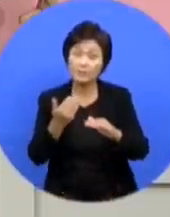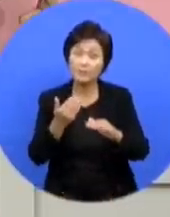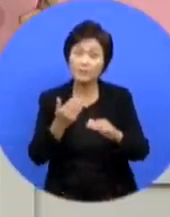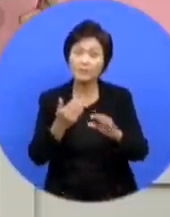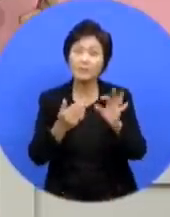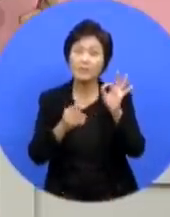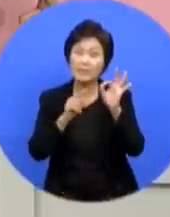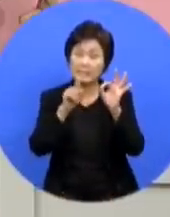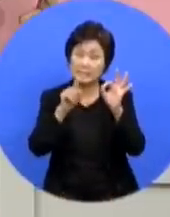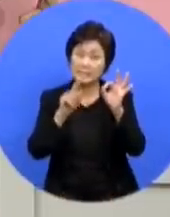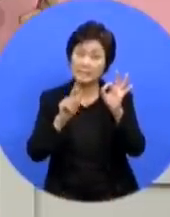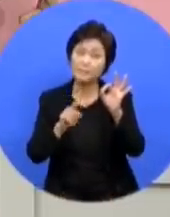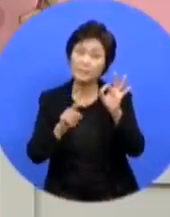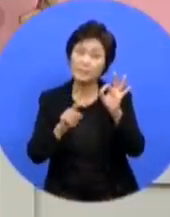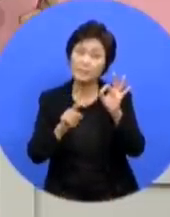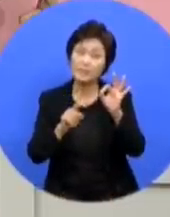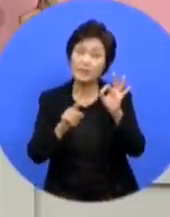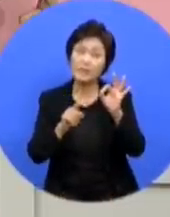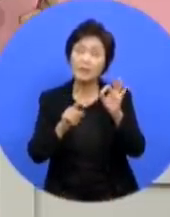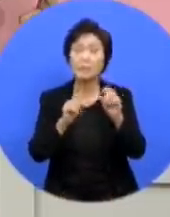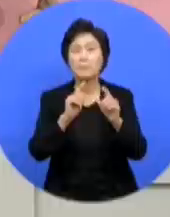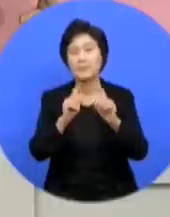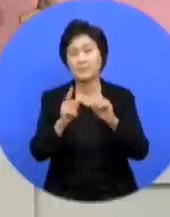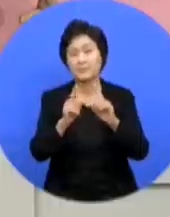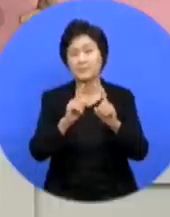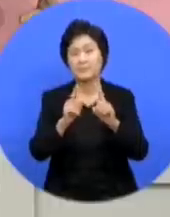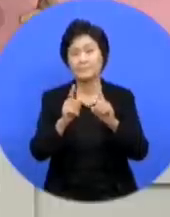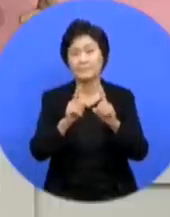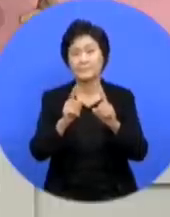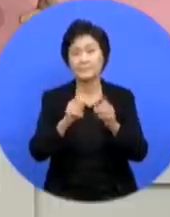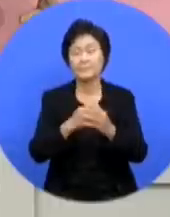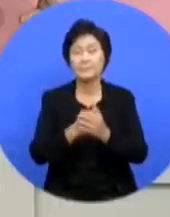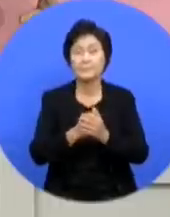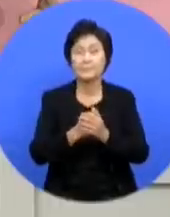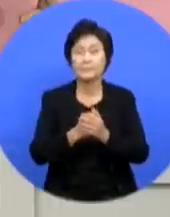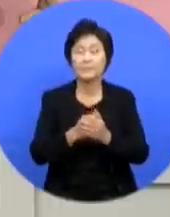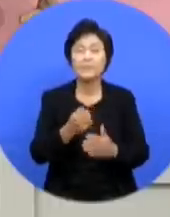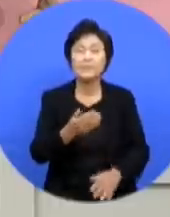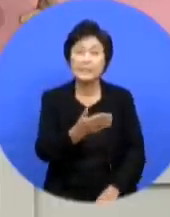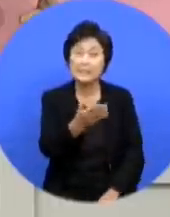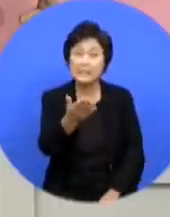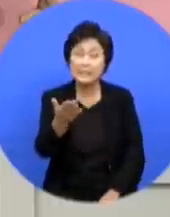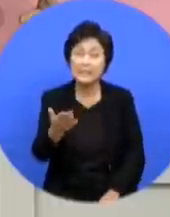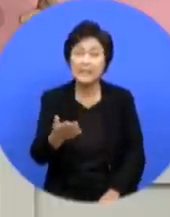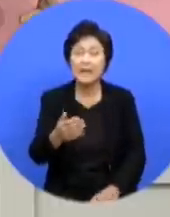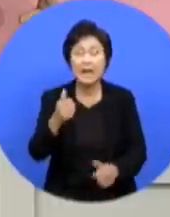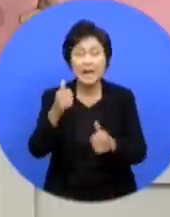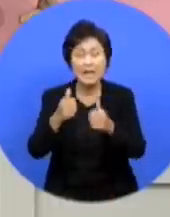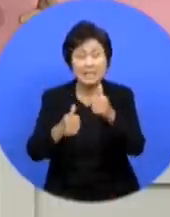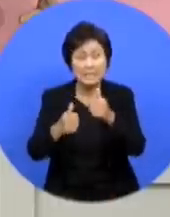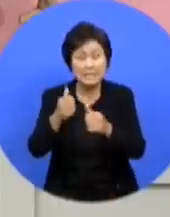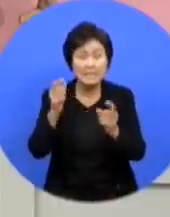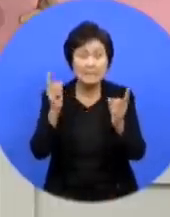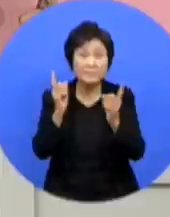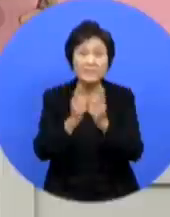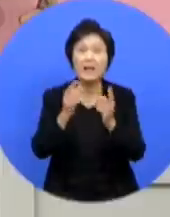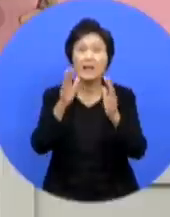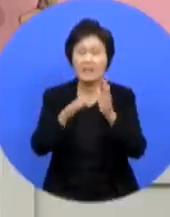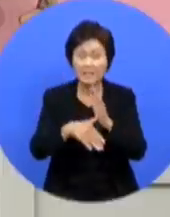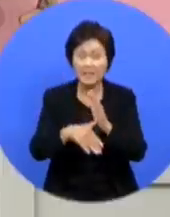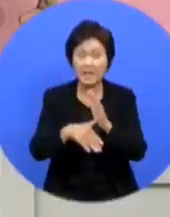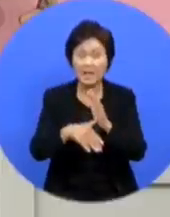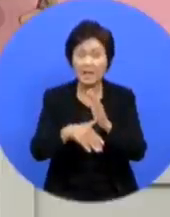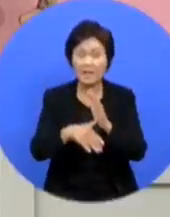그 10장 그 말씀이 너희가 시험 당할 때는 반드시 피할 길을